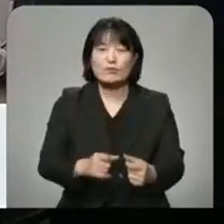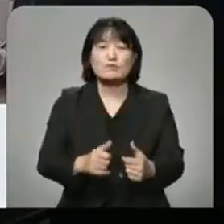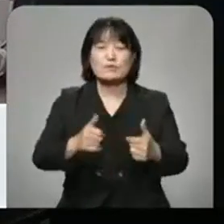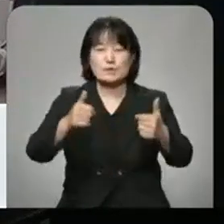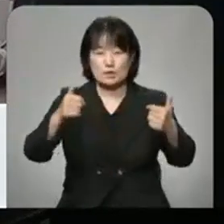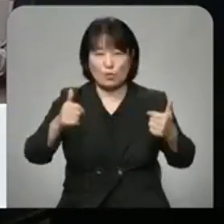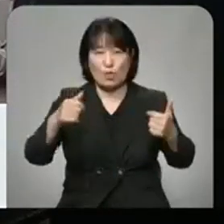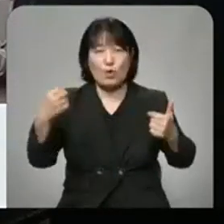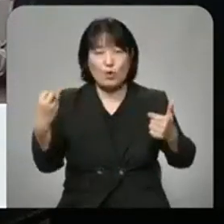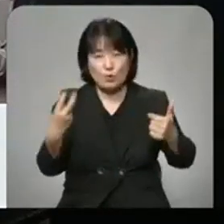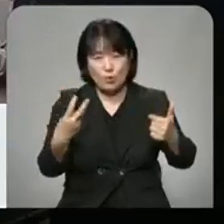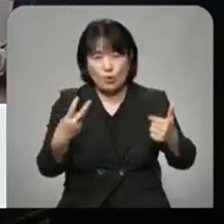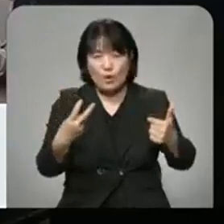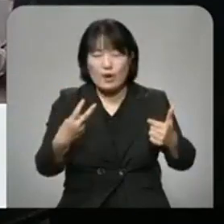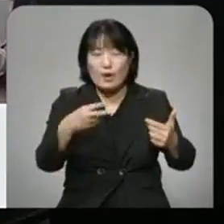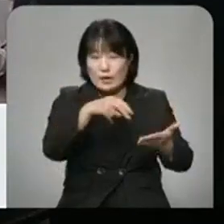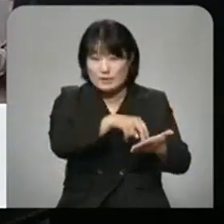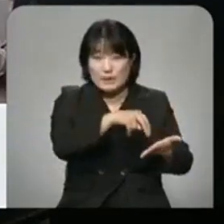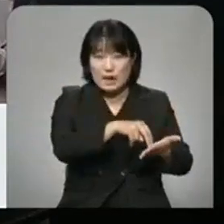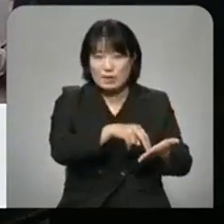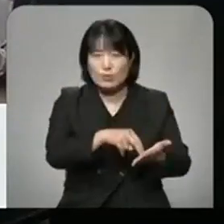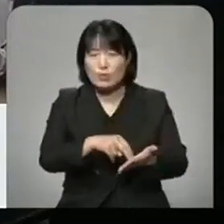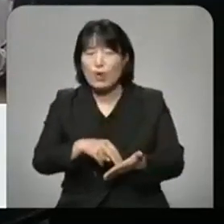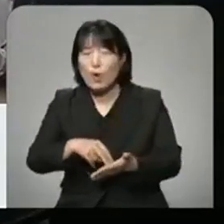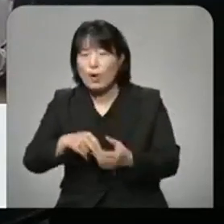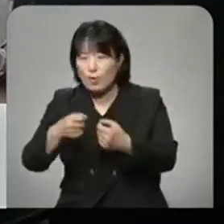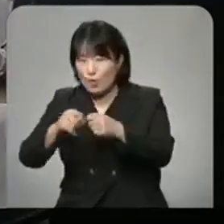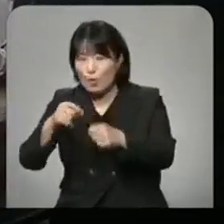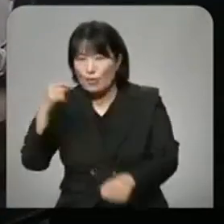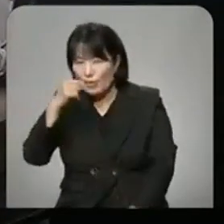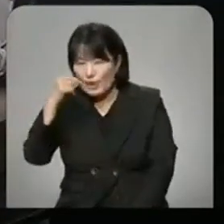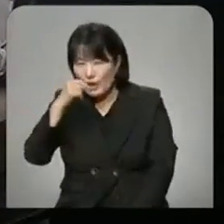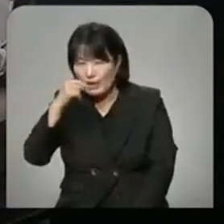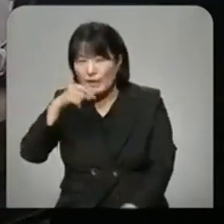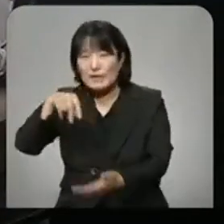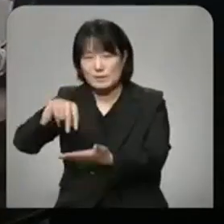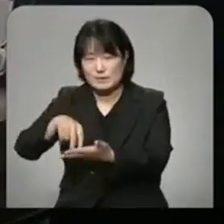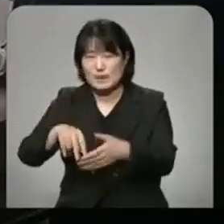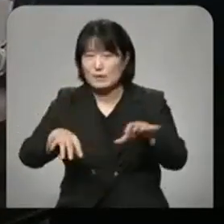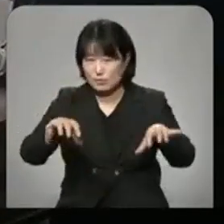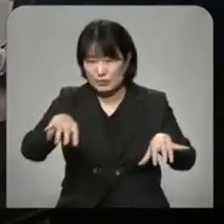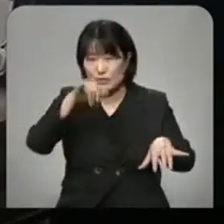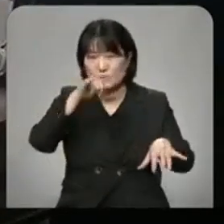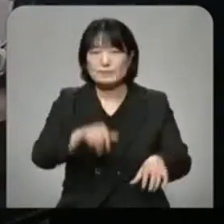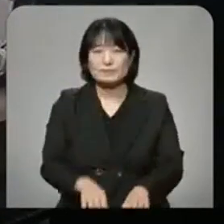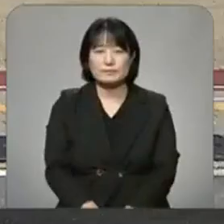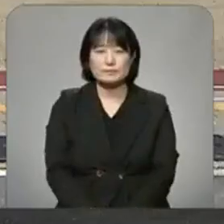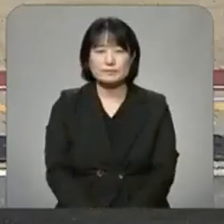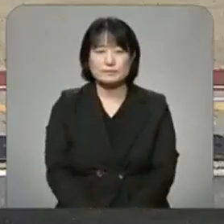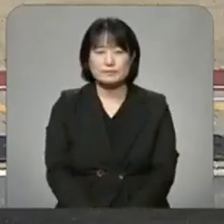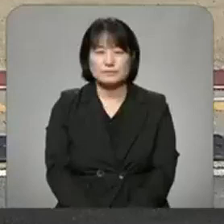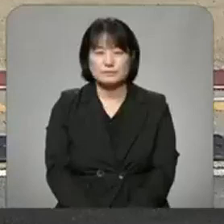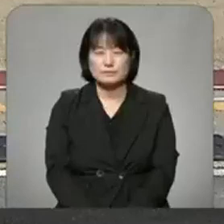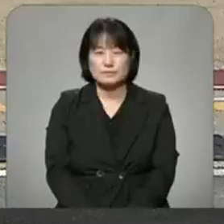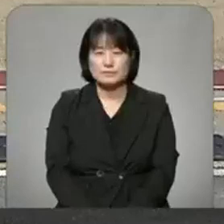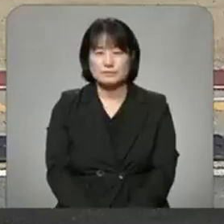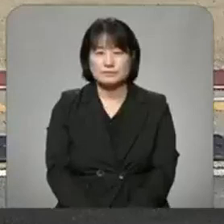함께 면밀한 검토가 필요하다는 의견도 나오고 있습니다. 김보람 기자가 보도합니다.